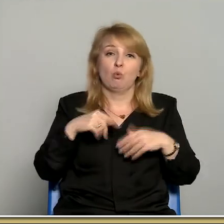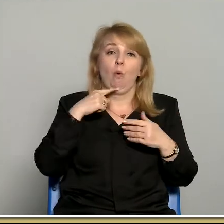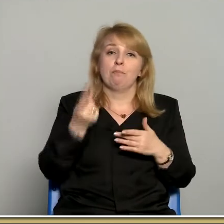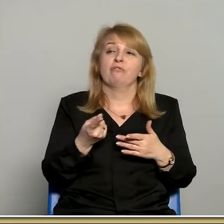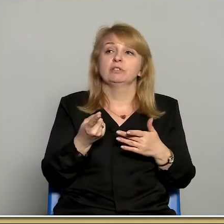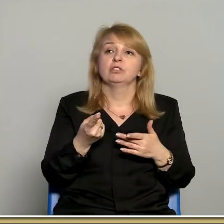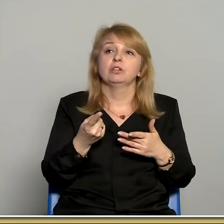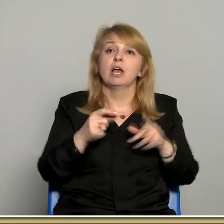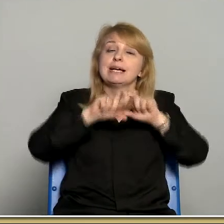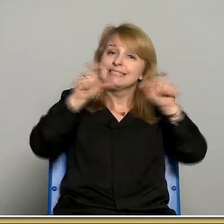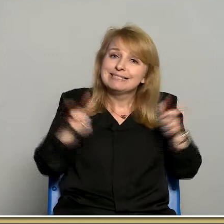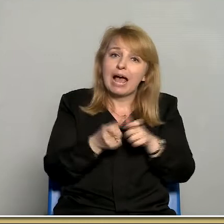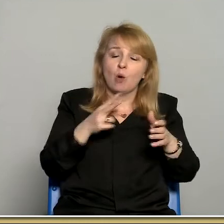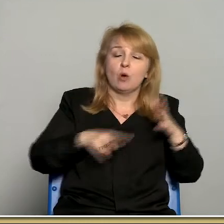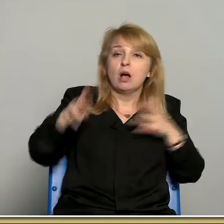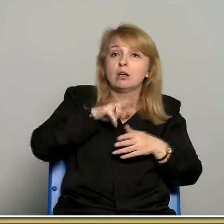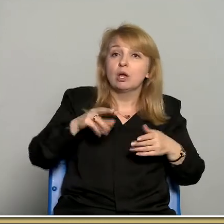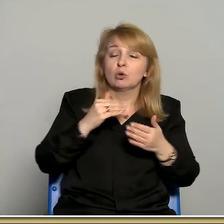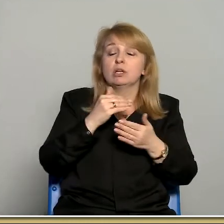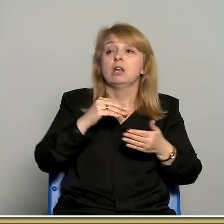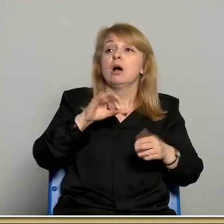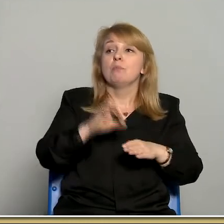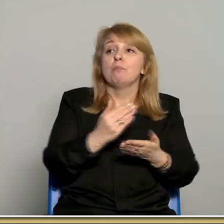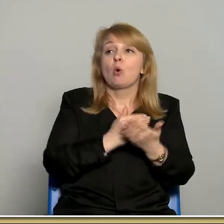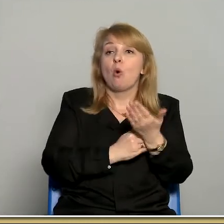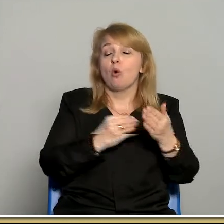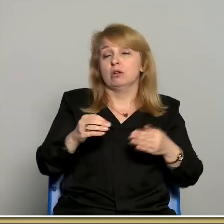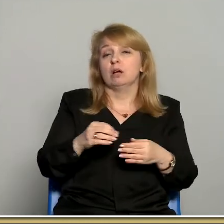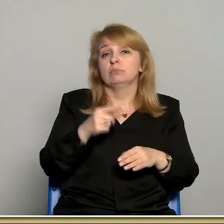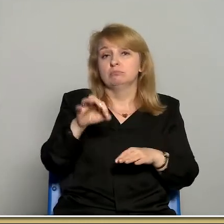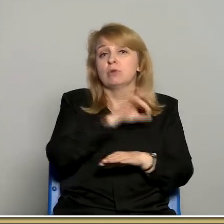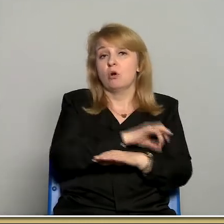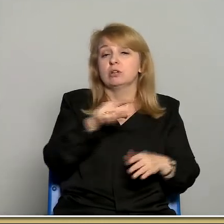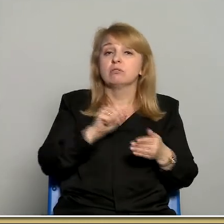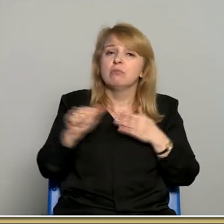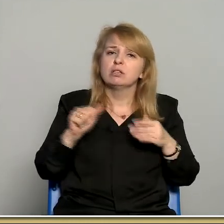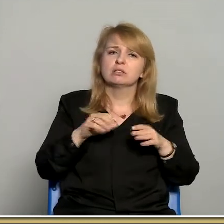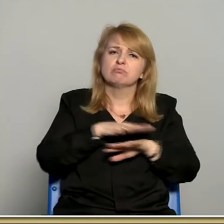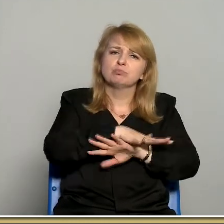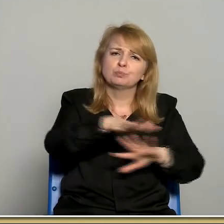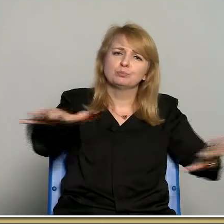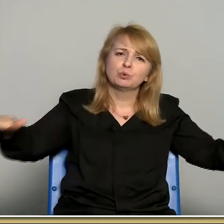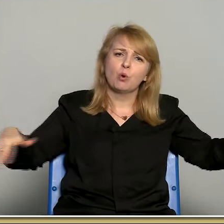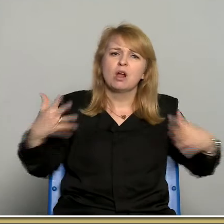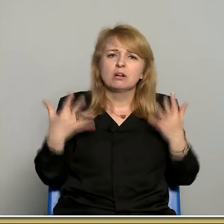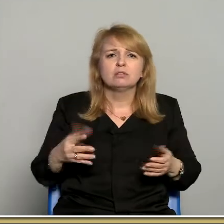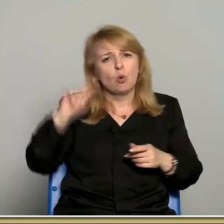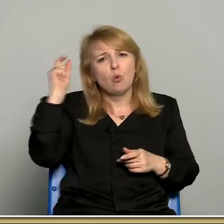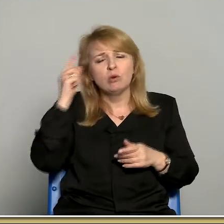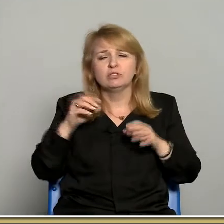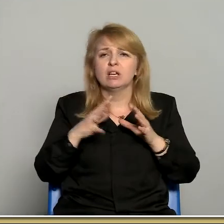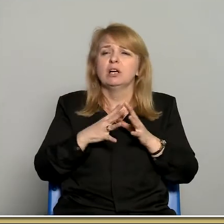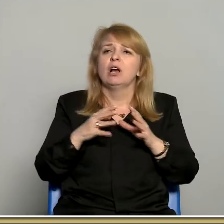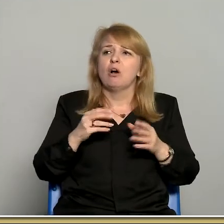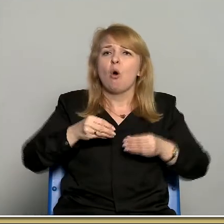że cały Regionalny Program Operacyjny nakierowany jest przede wszystkim na szeroko rozumiany rozwój gospodarczy. To samo zresztą